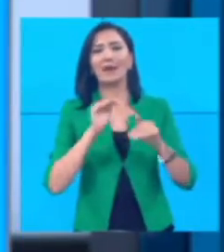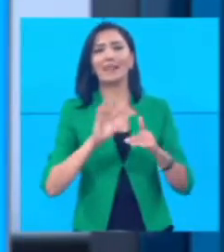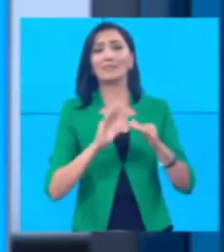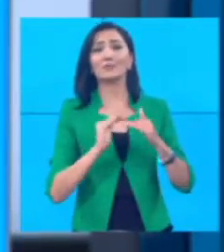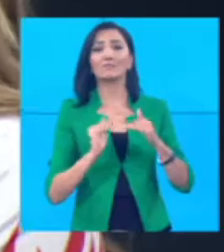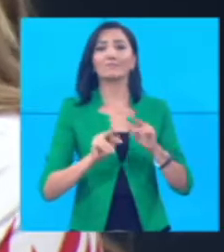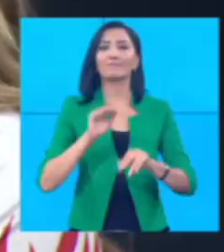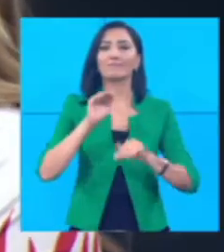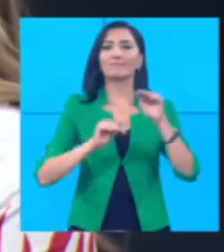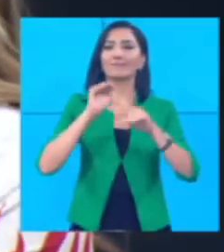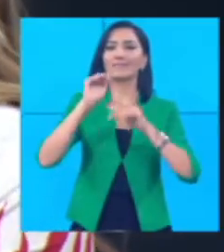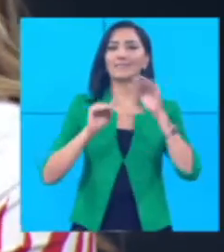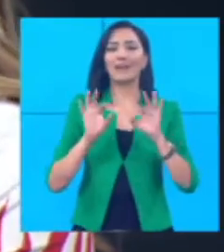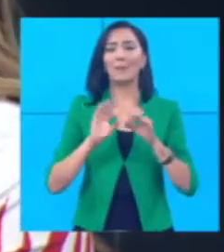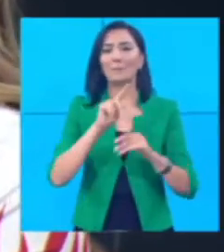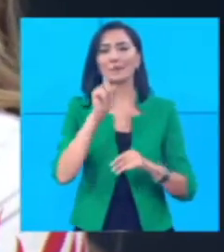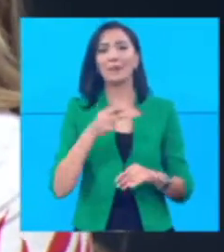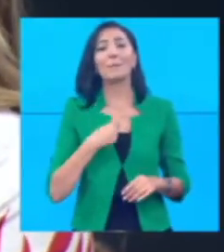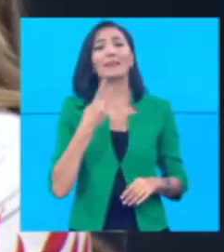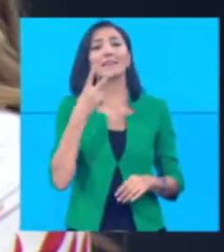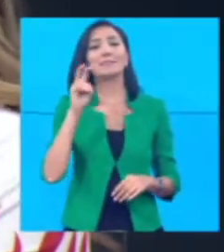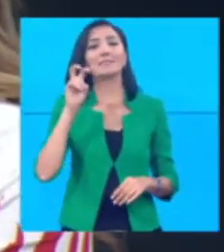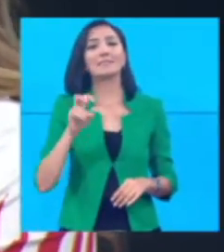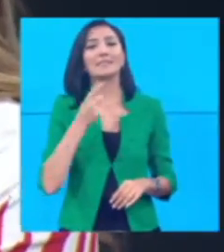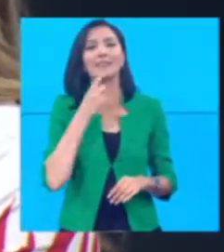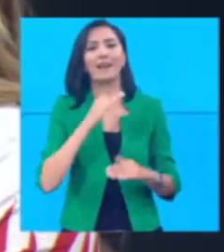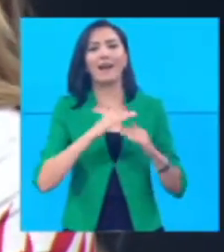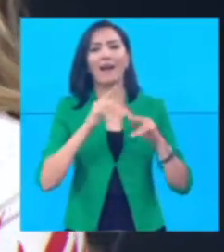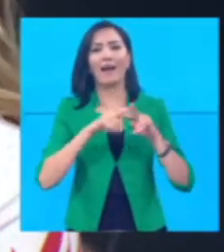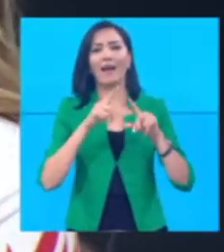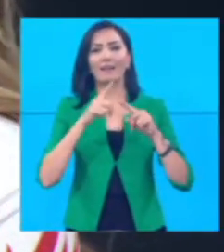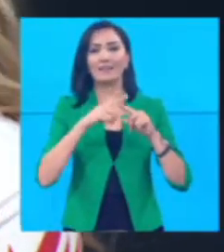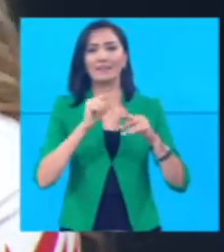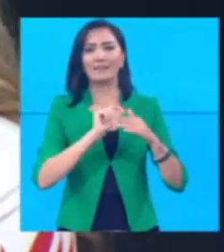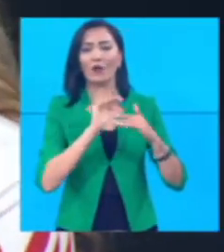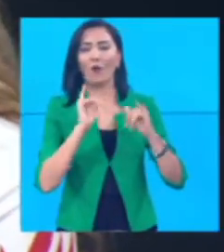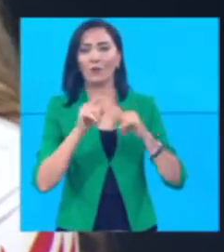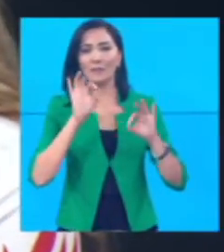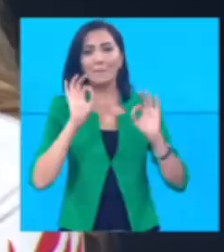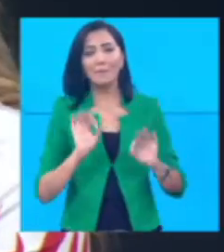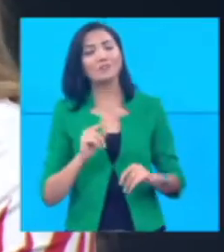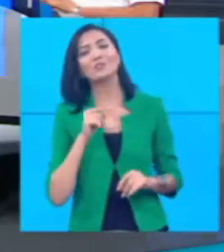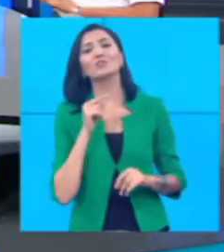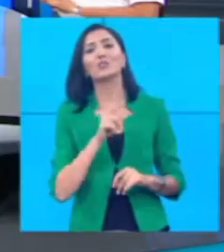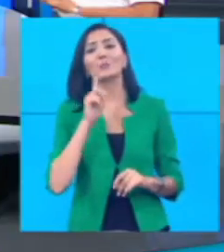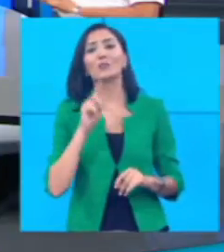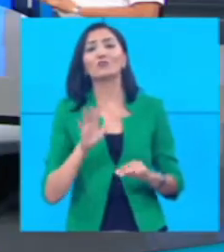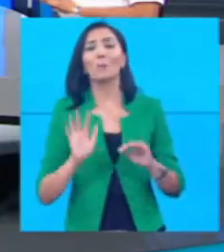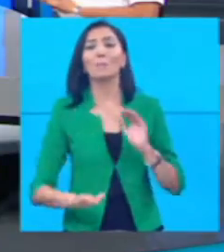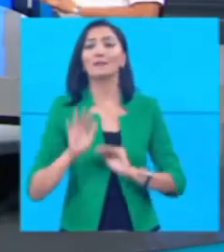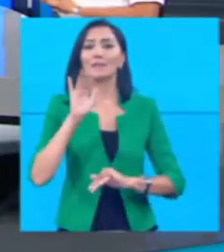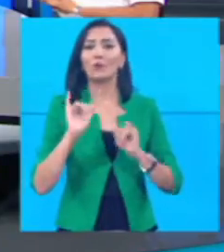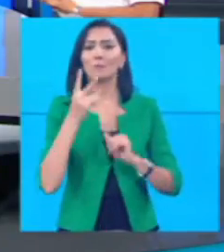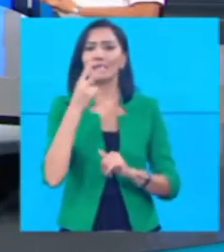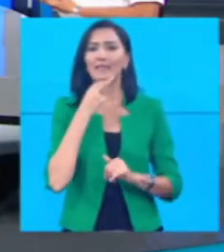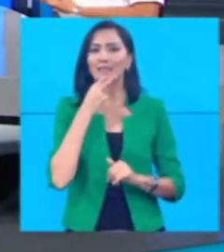basamakları nasıl bu kadar yüksek yukarıya kadar çıkabildin? Ben 2008 yılında Akdeniz Oyunları'nda başladım, ilk yarışım oydu. İlk önce